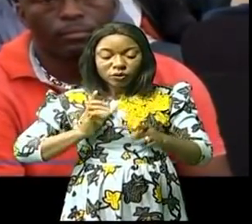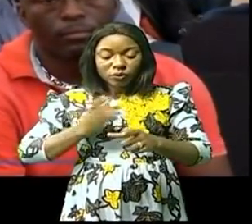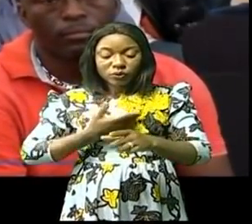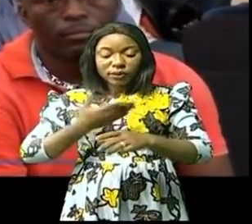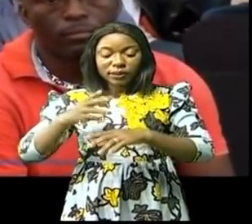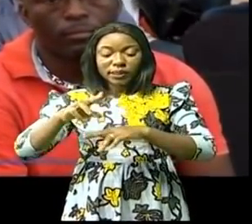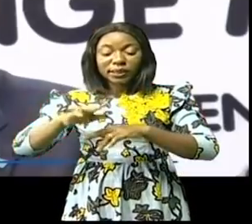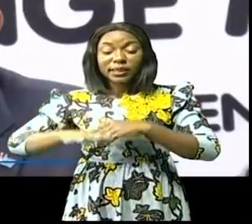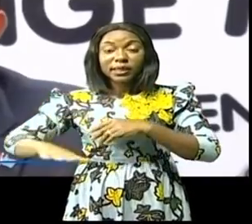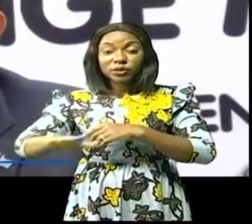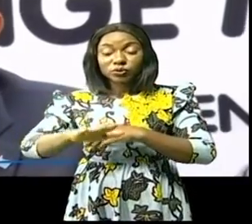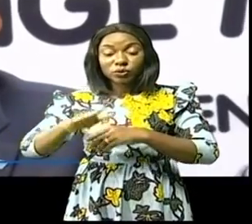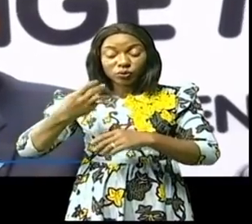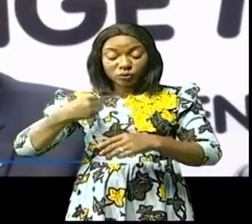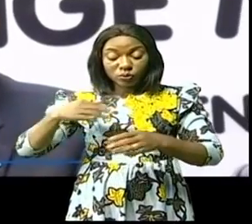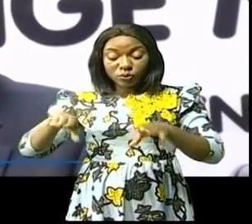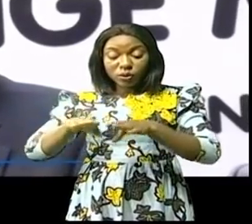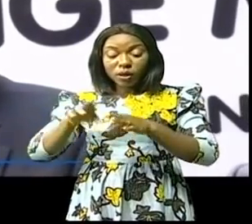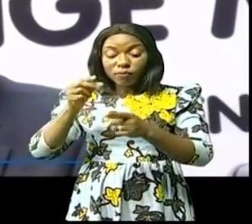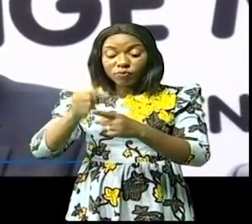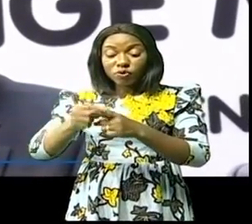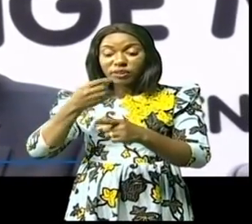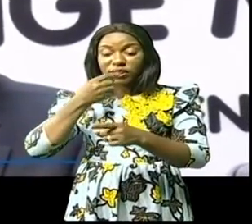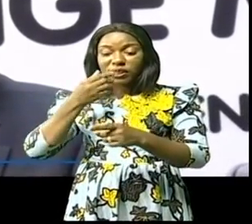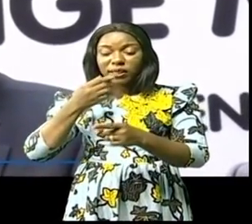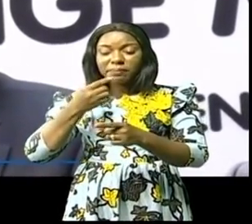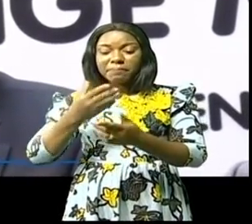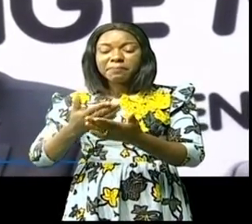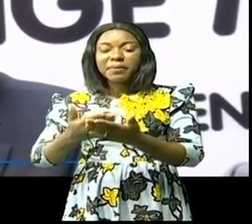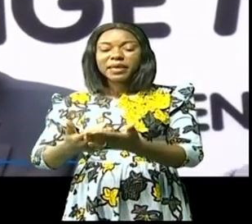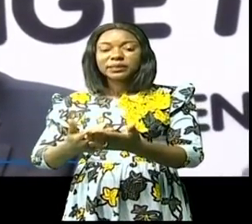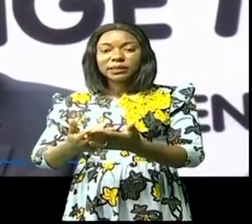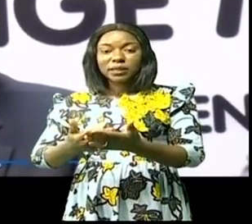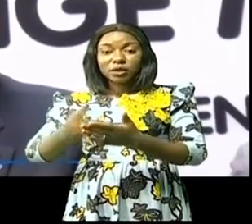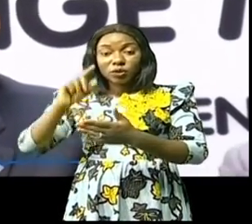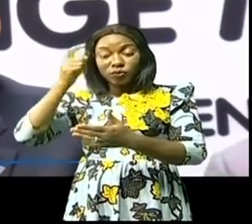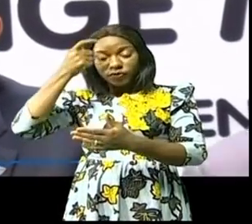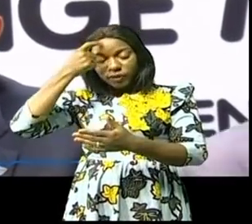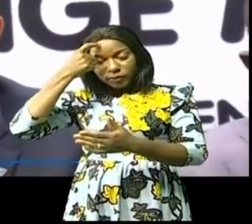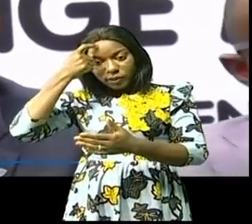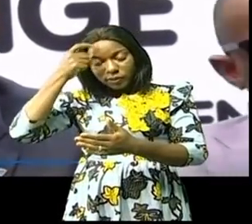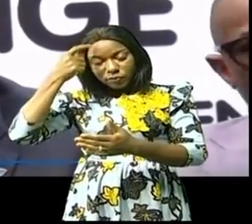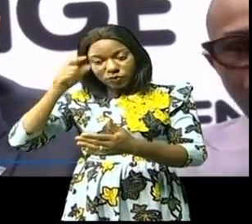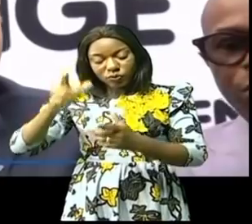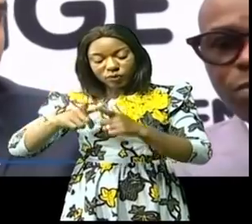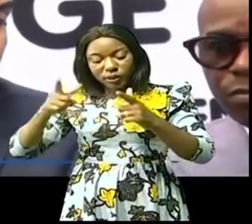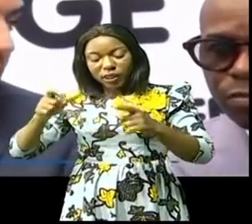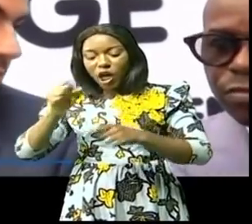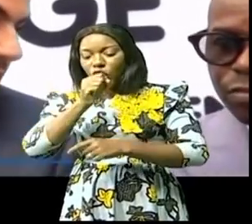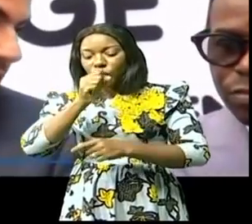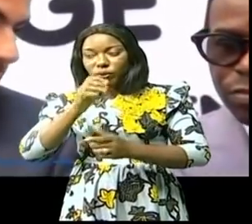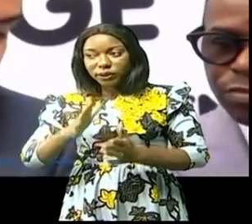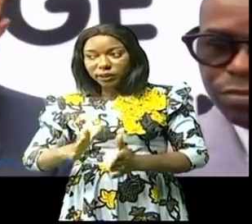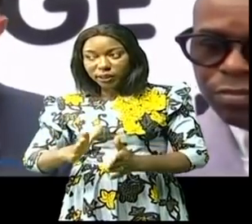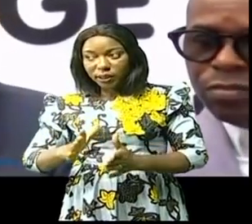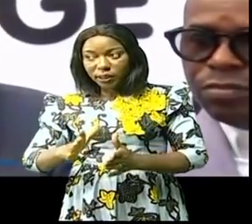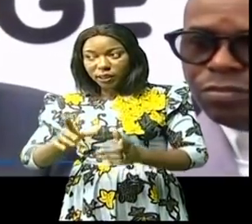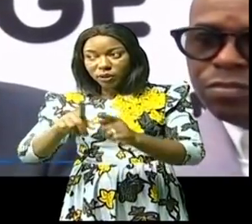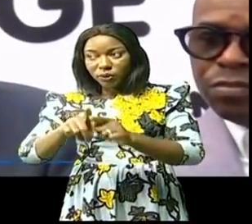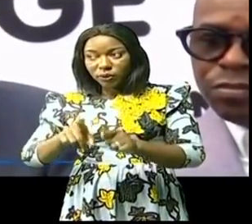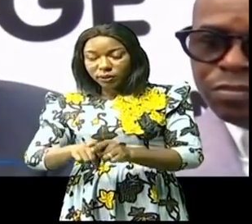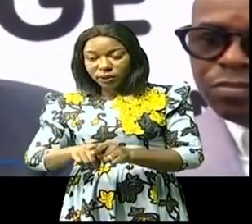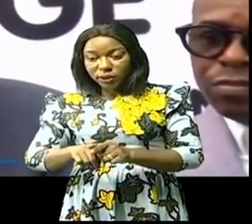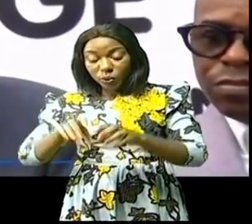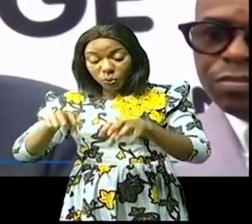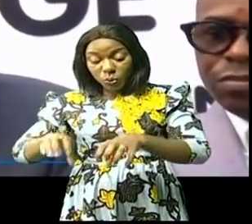pouvons clore ces mots sans pour autant remercier le gouvernement qui facilite la réalisation de ce grand concert, Mansa Musica,